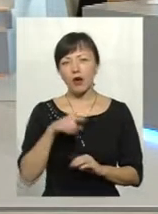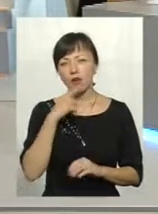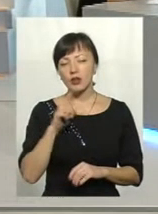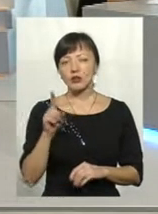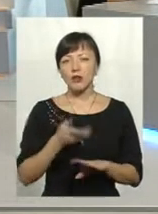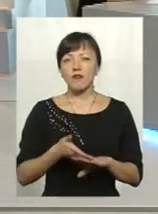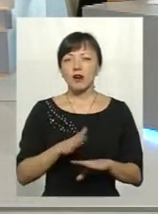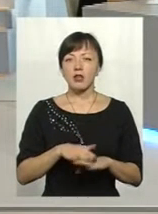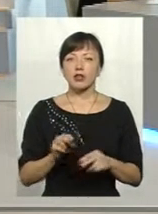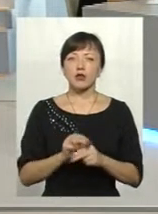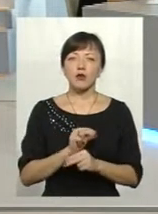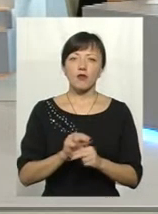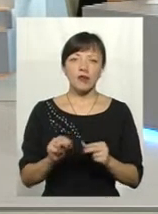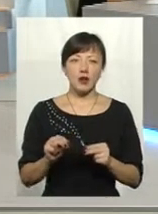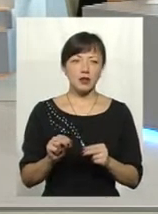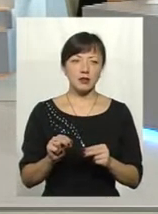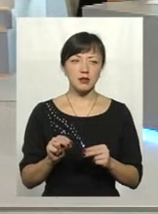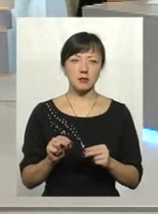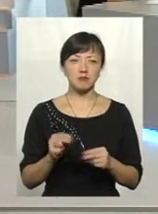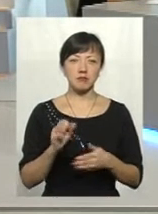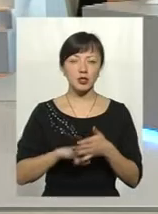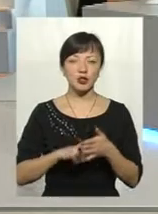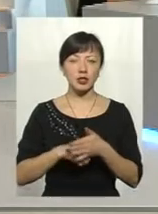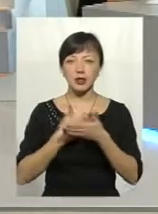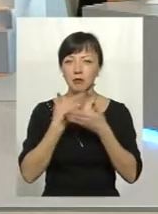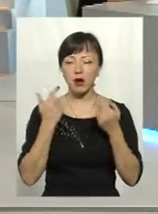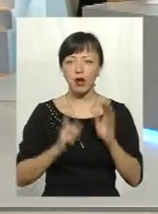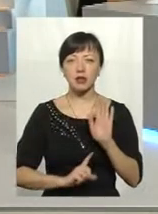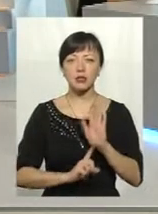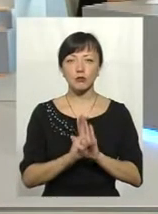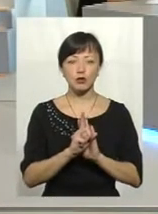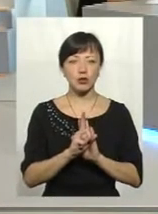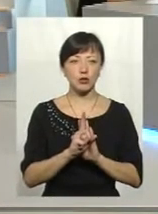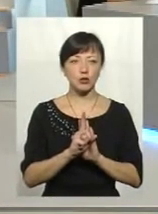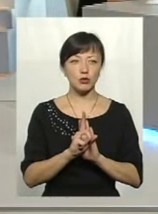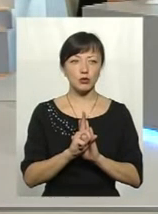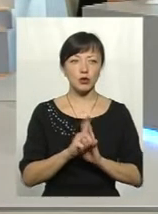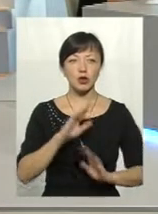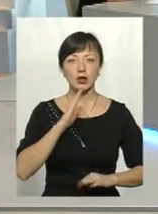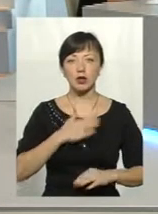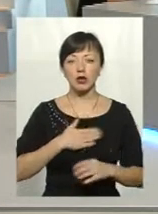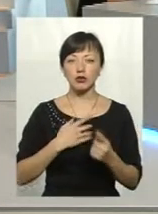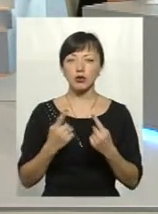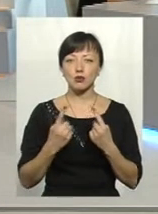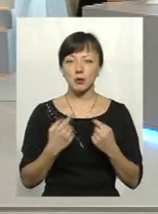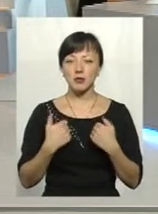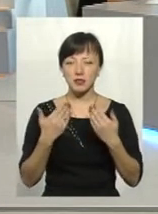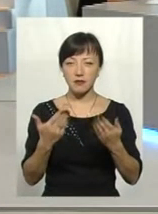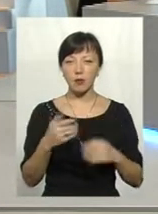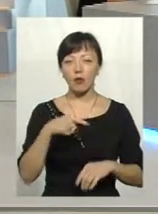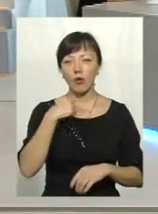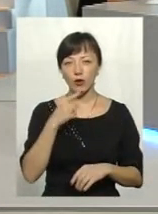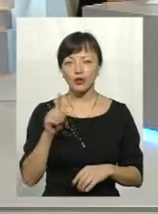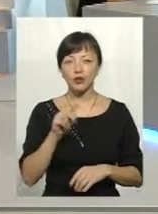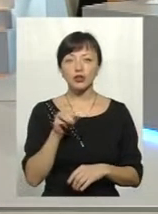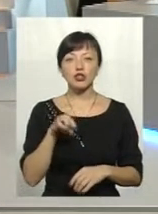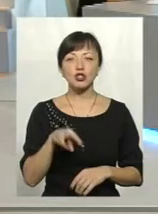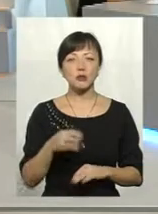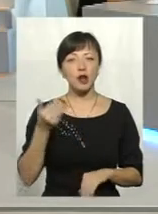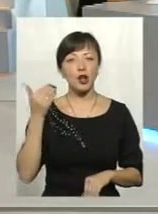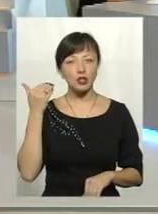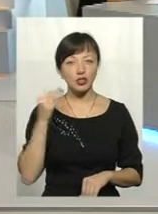важче лікувати, підстав немає. На початку нашої розмови ми з вами вже говорили, що чим